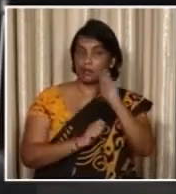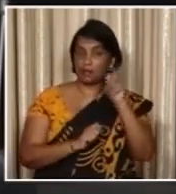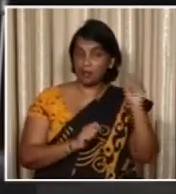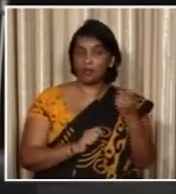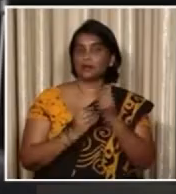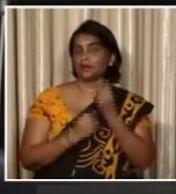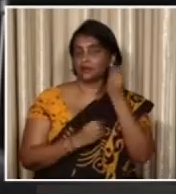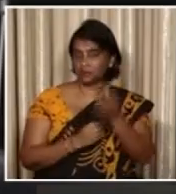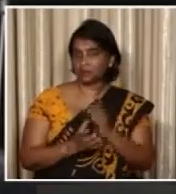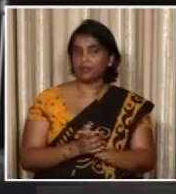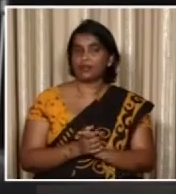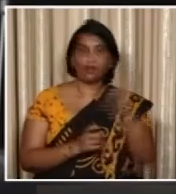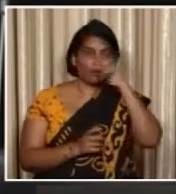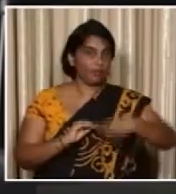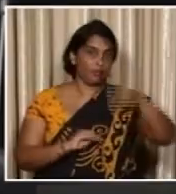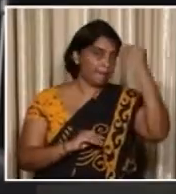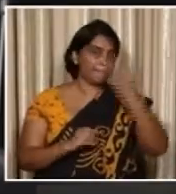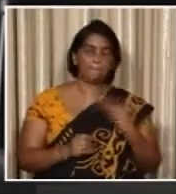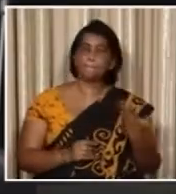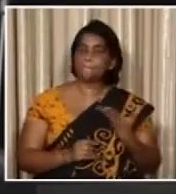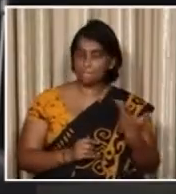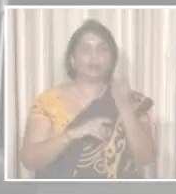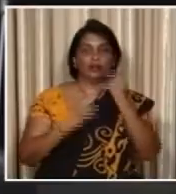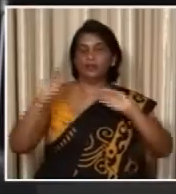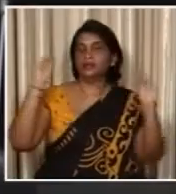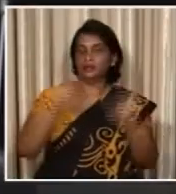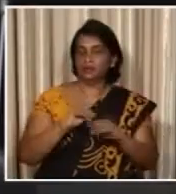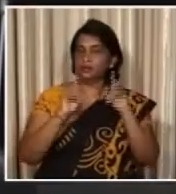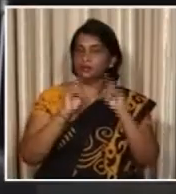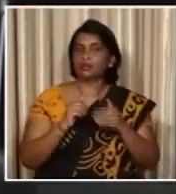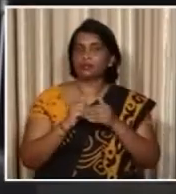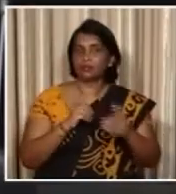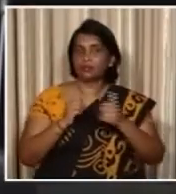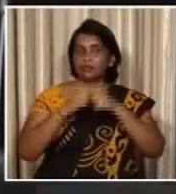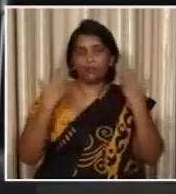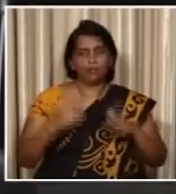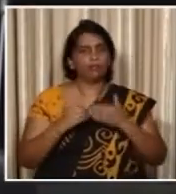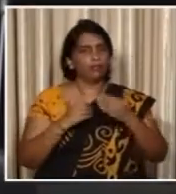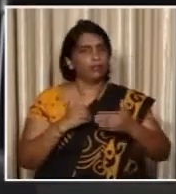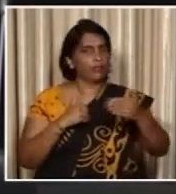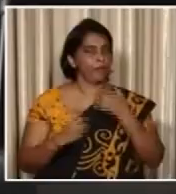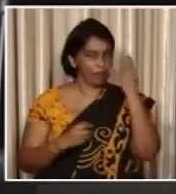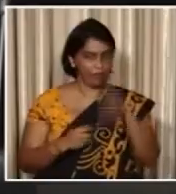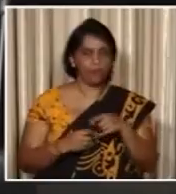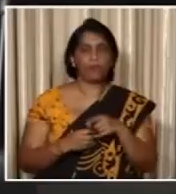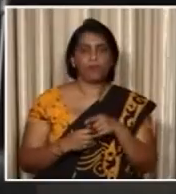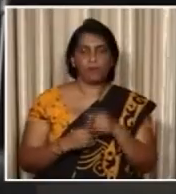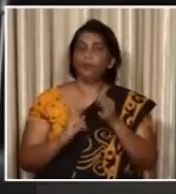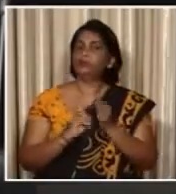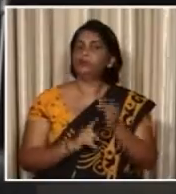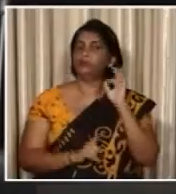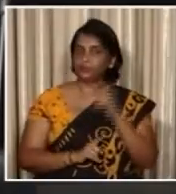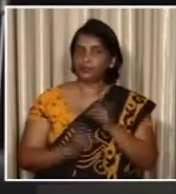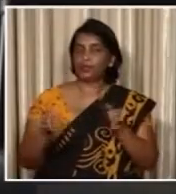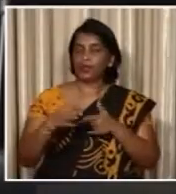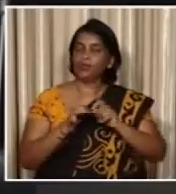රුපියල් 10000ක්. වැටුප් වැඩි කරන්න බෑ. එහෙම මුදලක් නැහැ. දැන් මේක කෙලවරක් නැතුව මෙහෙම කරන්න බැරි නිසා ජනාධිපතිතුමා